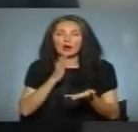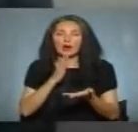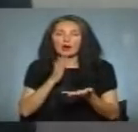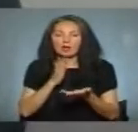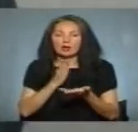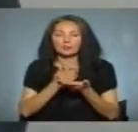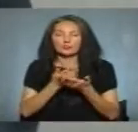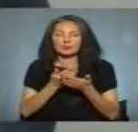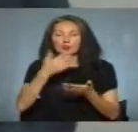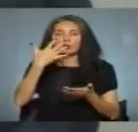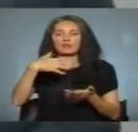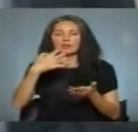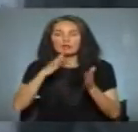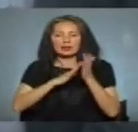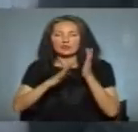понад 90%